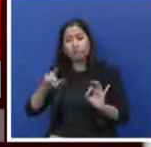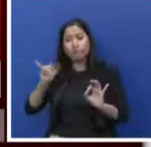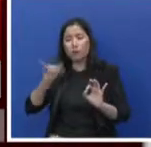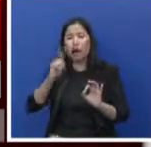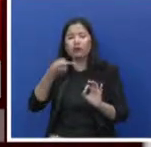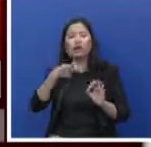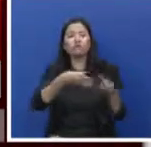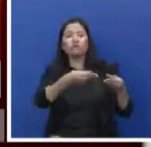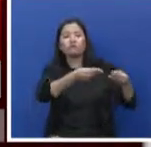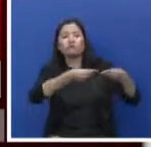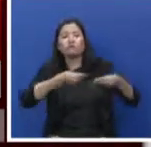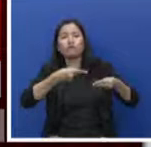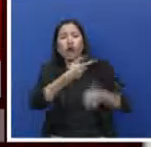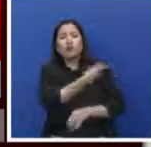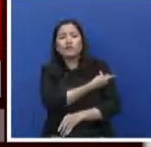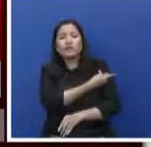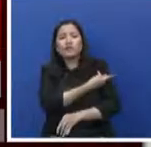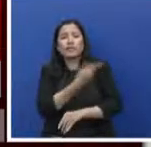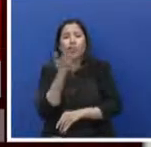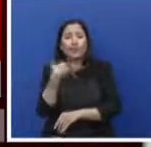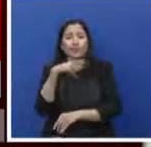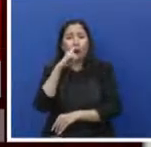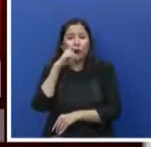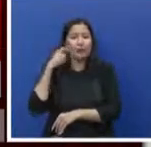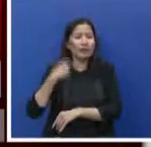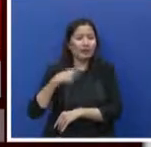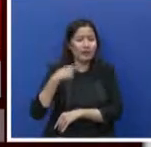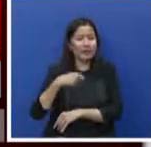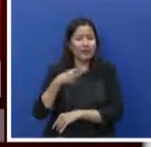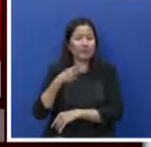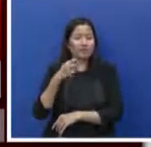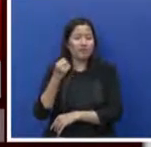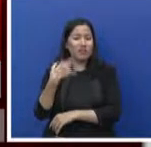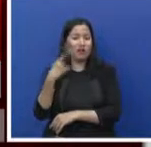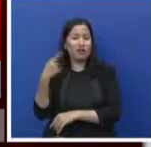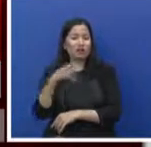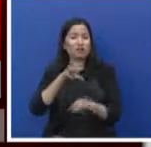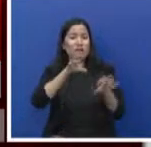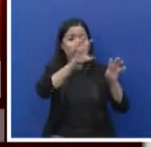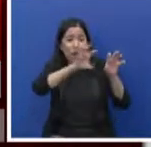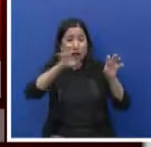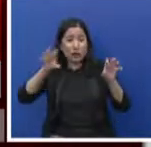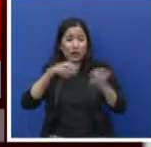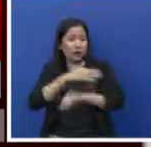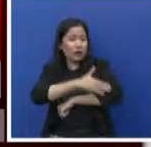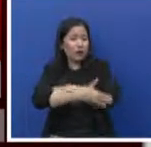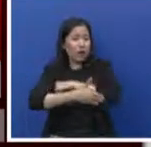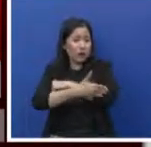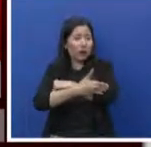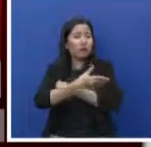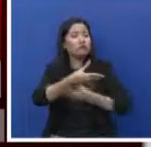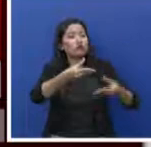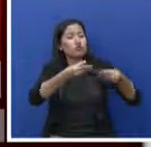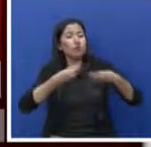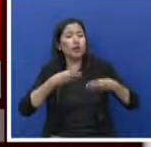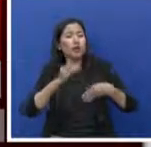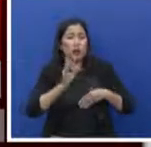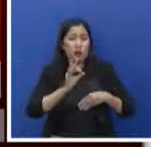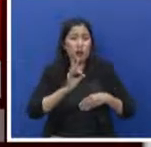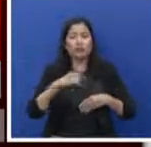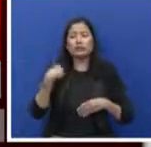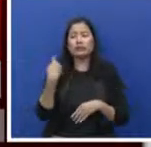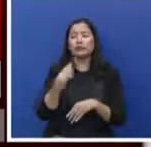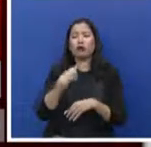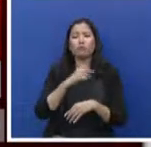Pak Menteri juga sempat sebutkan bahwa negara yang belum punya supply malah. Kita beruntung Presiden